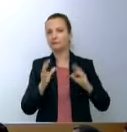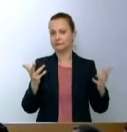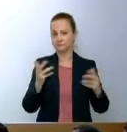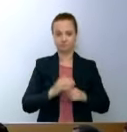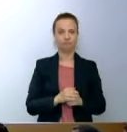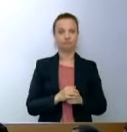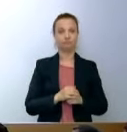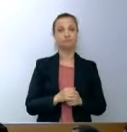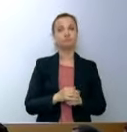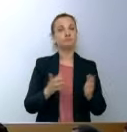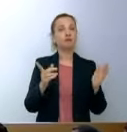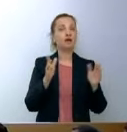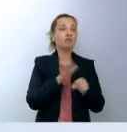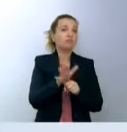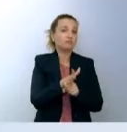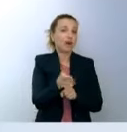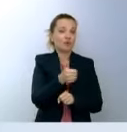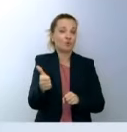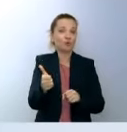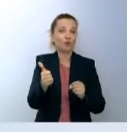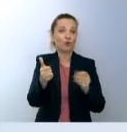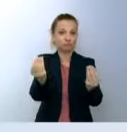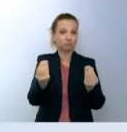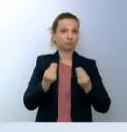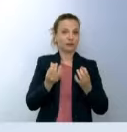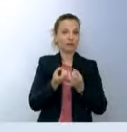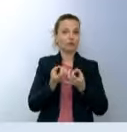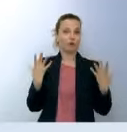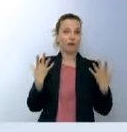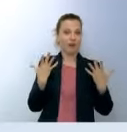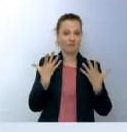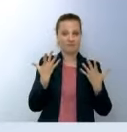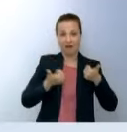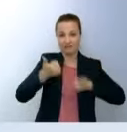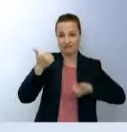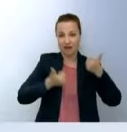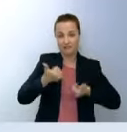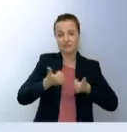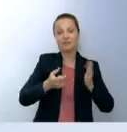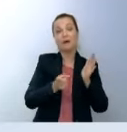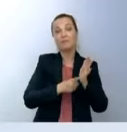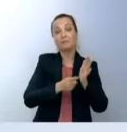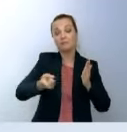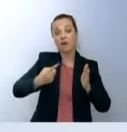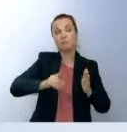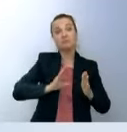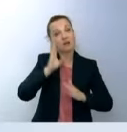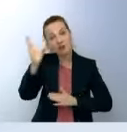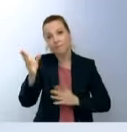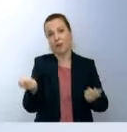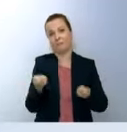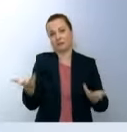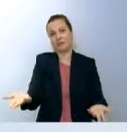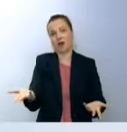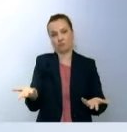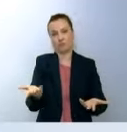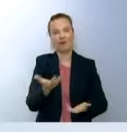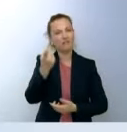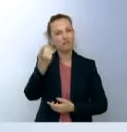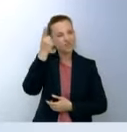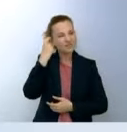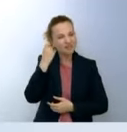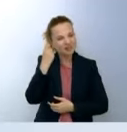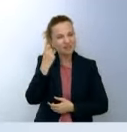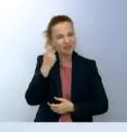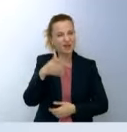πρέπει και εμείς να πάμε να τις κάνουμε γιατί αν δεν τις κάνουμε θα είναι αυτή η κατηγορία με το ανέκδοτο αν ξέρετε και το λαχείο που λέει